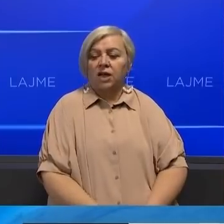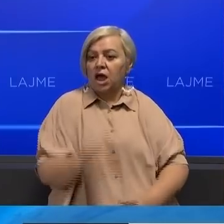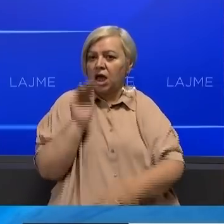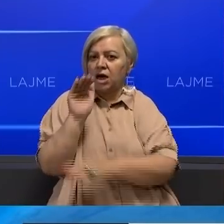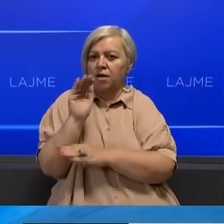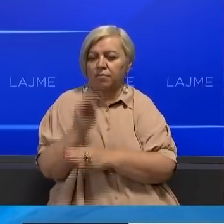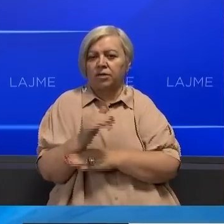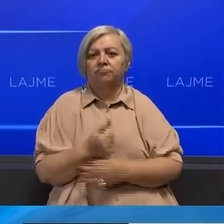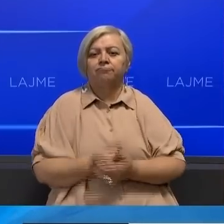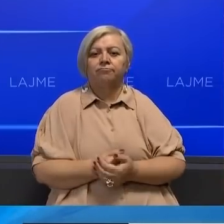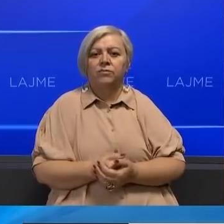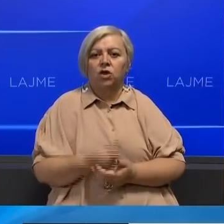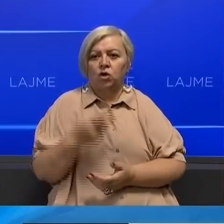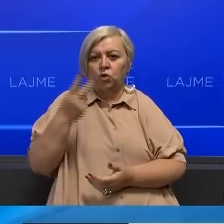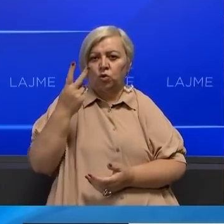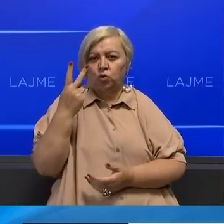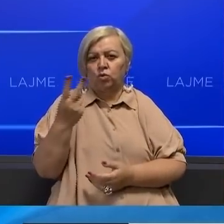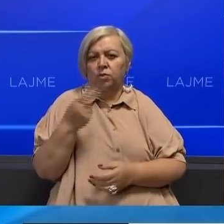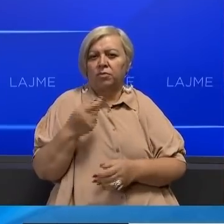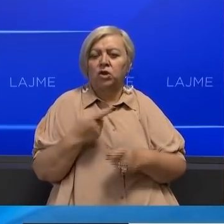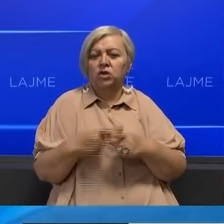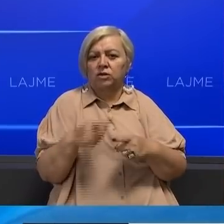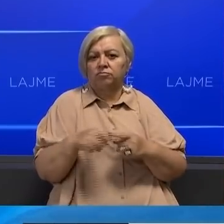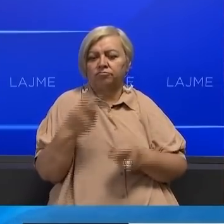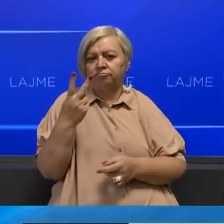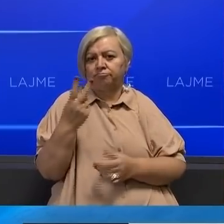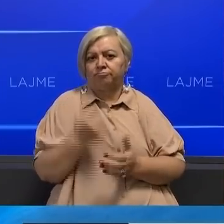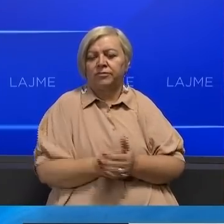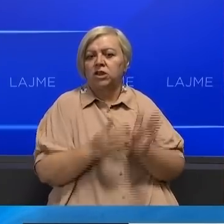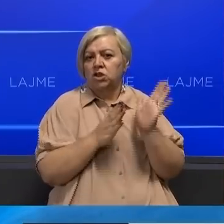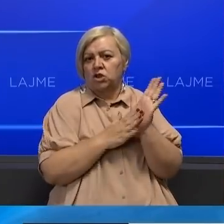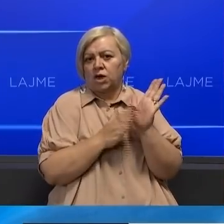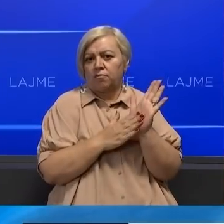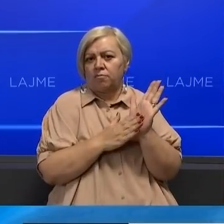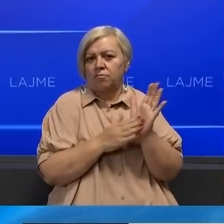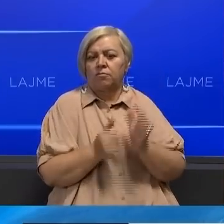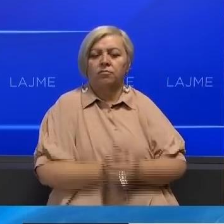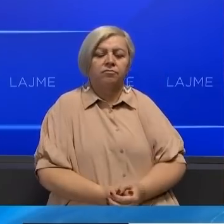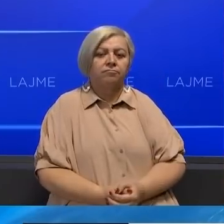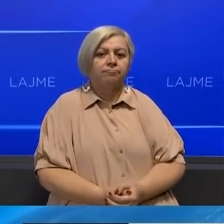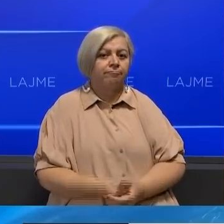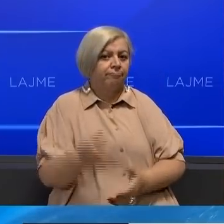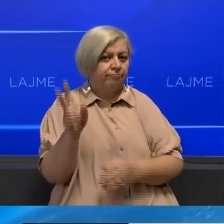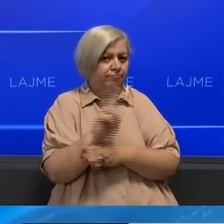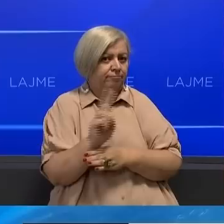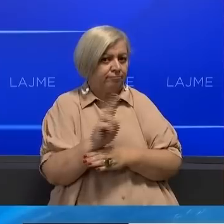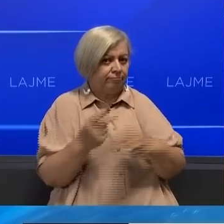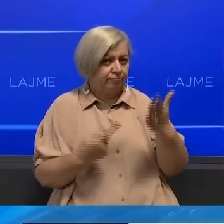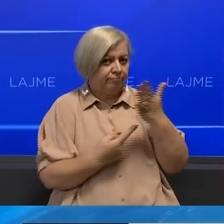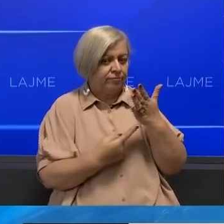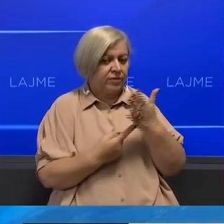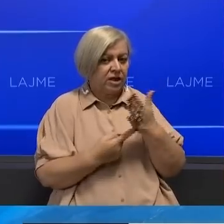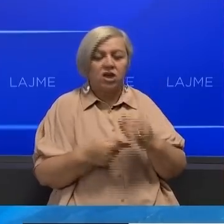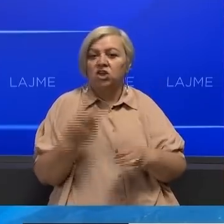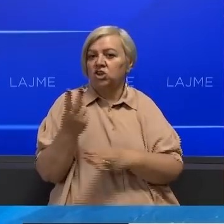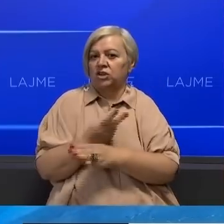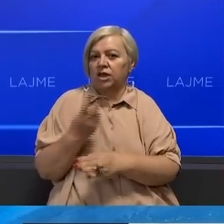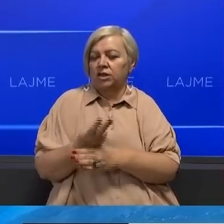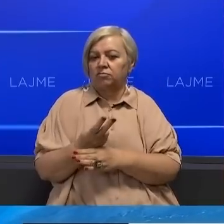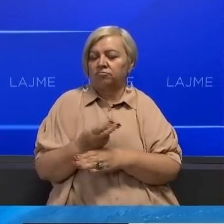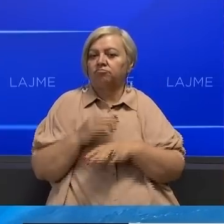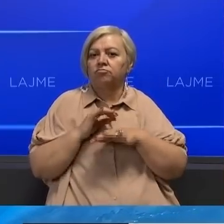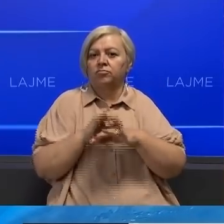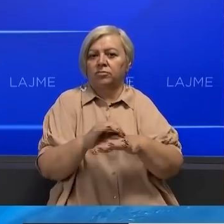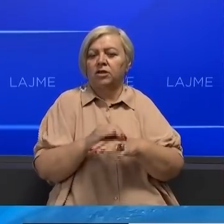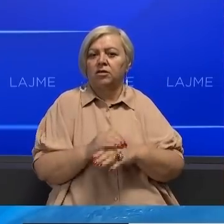Raporti ka përmendur dy apo tri raste të cilat merren si shembull i keshpërdorimit të teknologjisë nga shtetet që uheqen